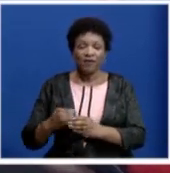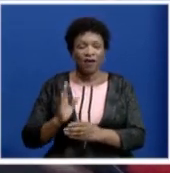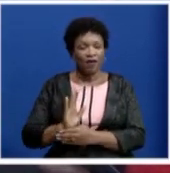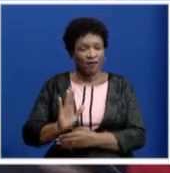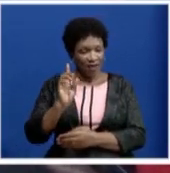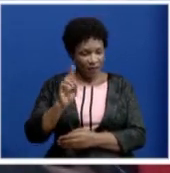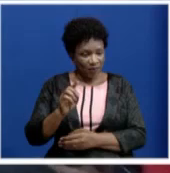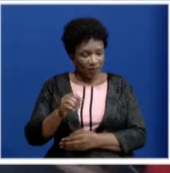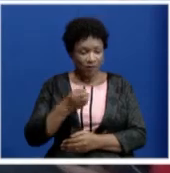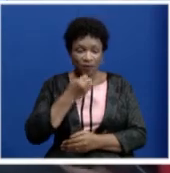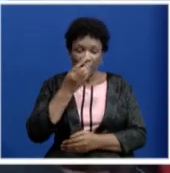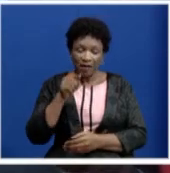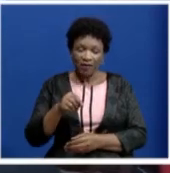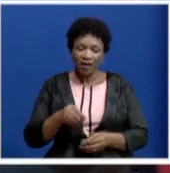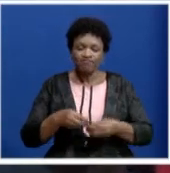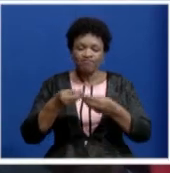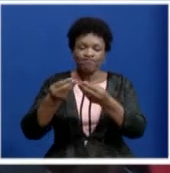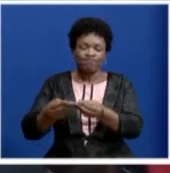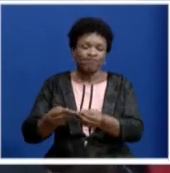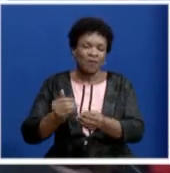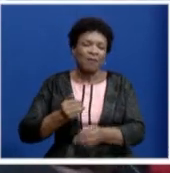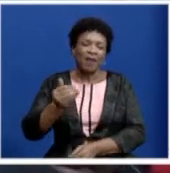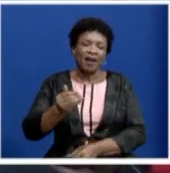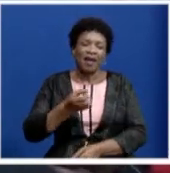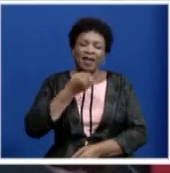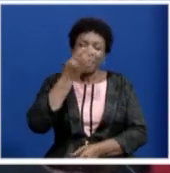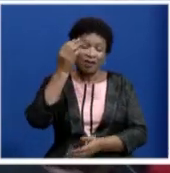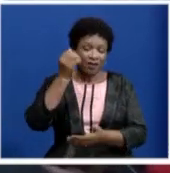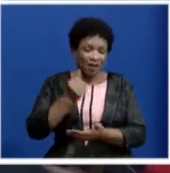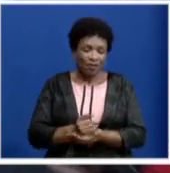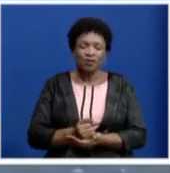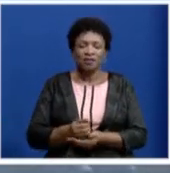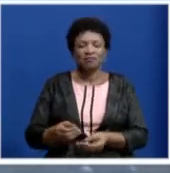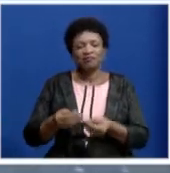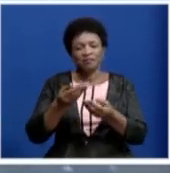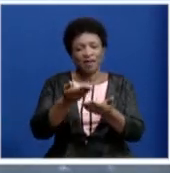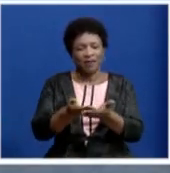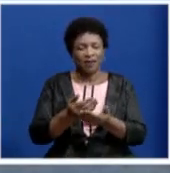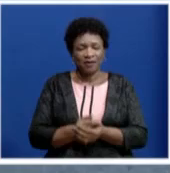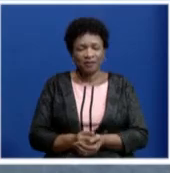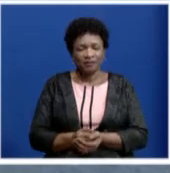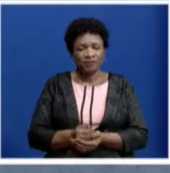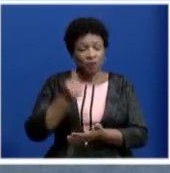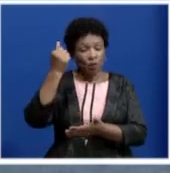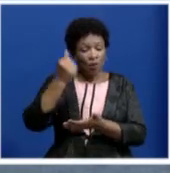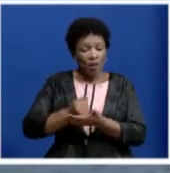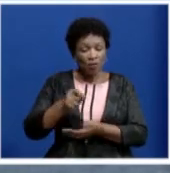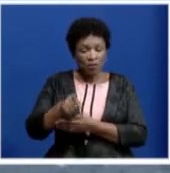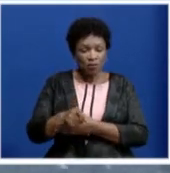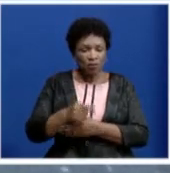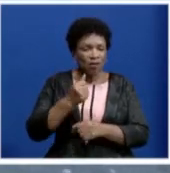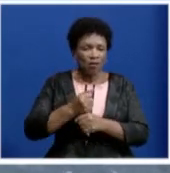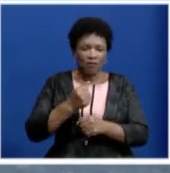taarifa na bae mapa taarifa mazi ambo yany kwa uzi huo kinwa